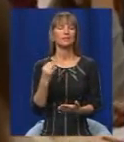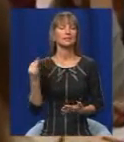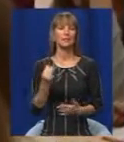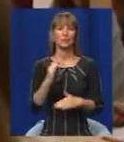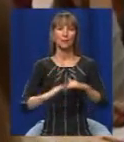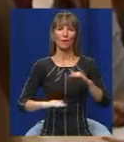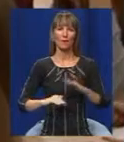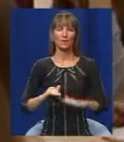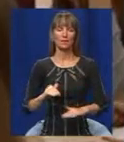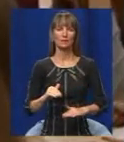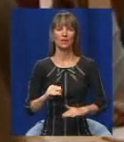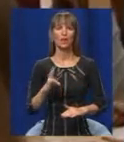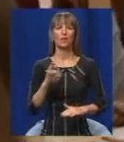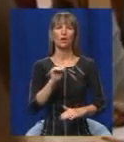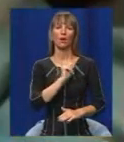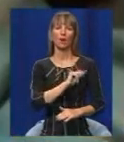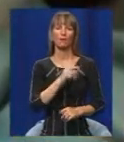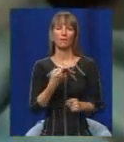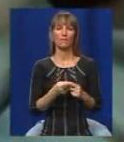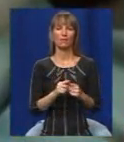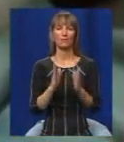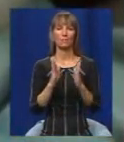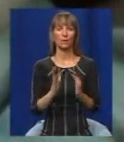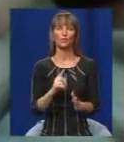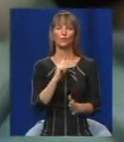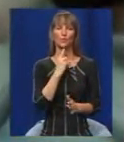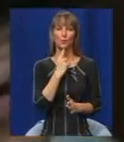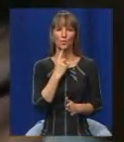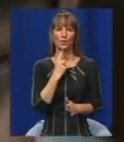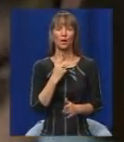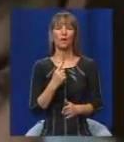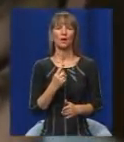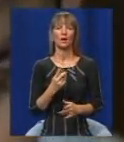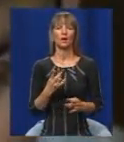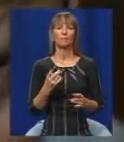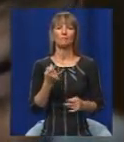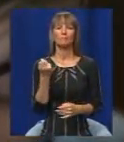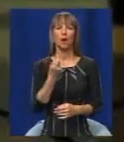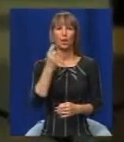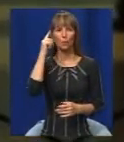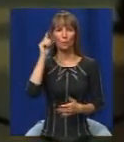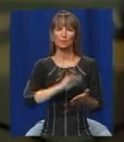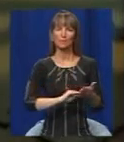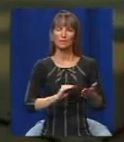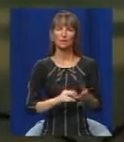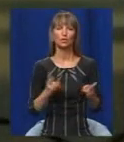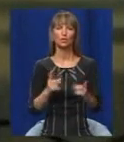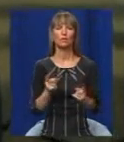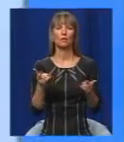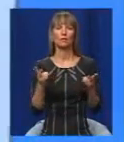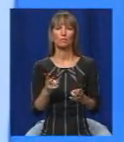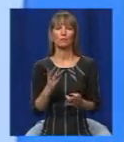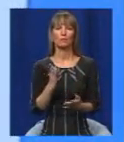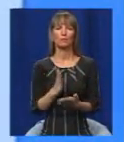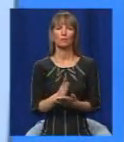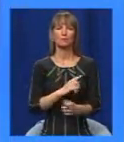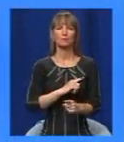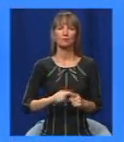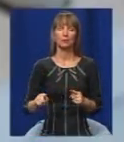найцікавіших професій, але працювати у цій сфері не так і просто. Мало вміти писати. Окрім цього, необхідно бути